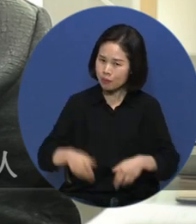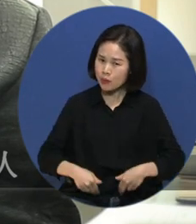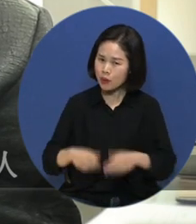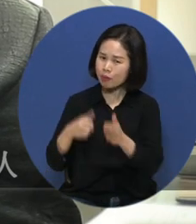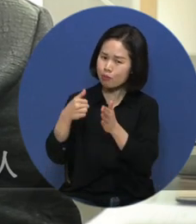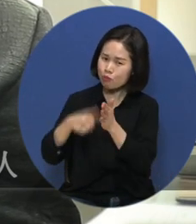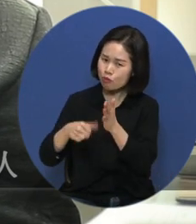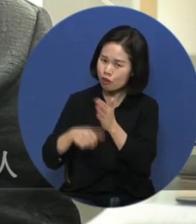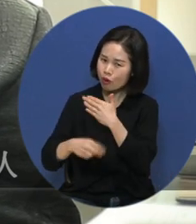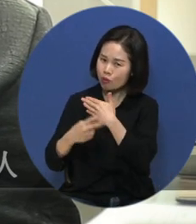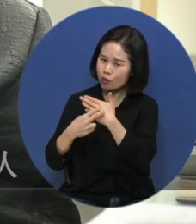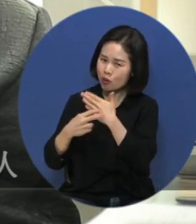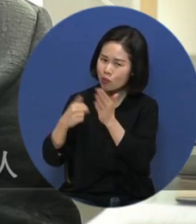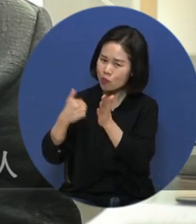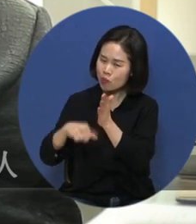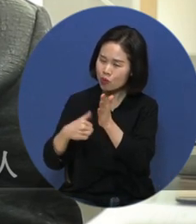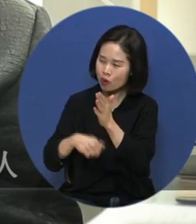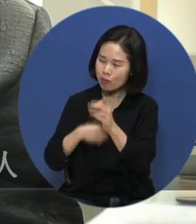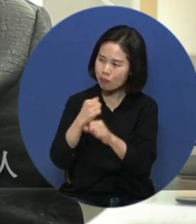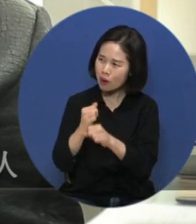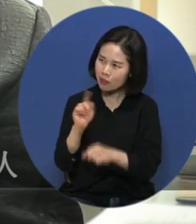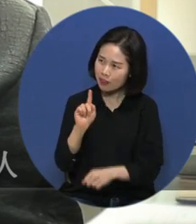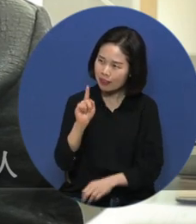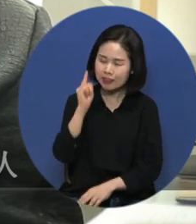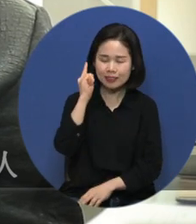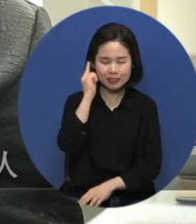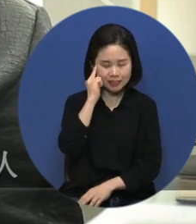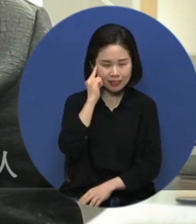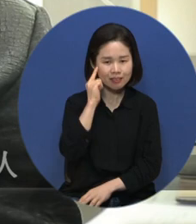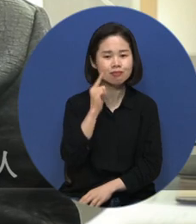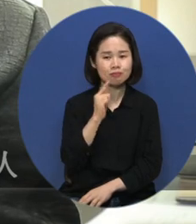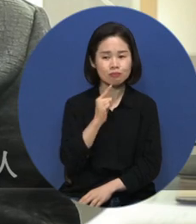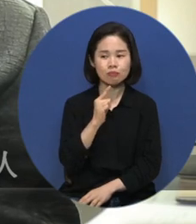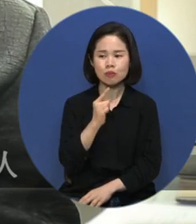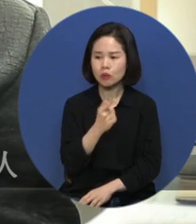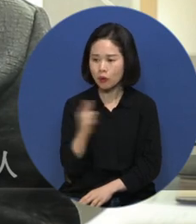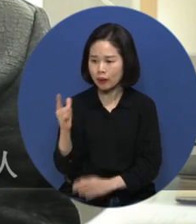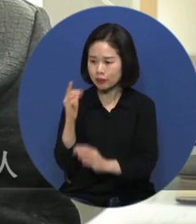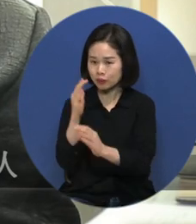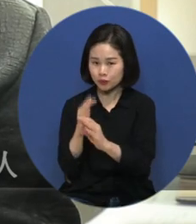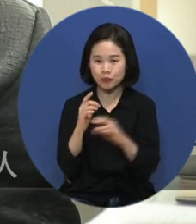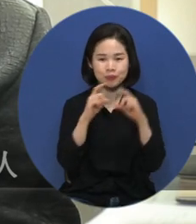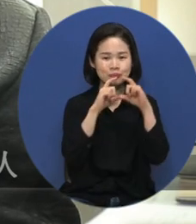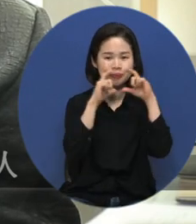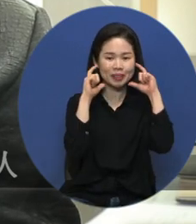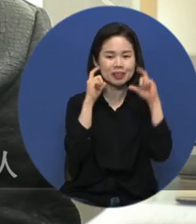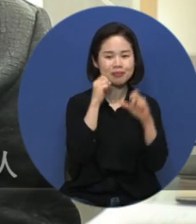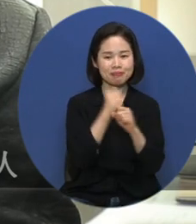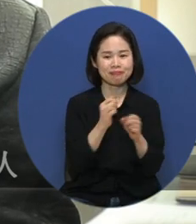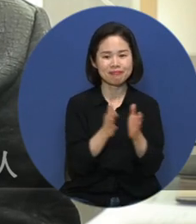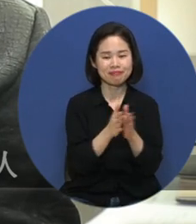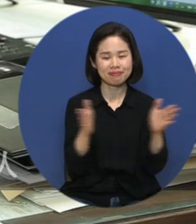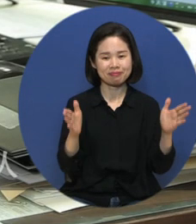소모품, 그것을 해보려고 의료 소모품들 중에 마스크부터 시작을 하게 된 것입니다.